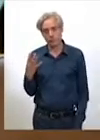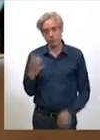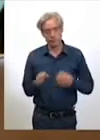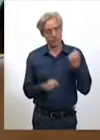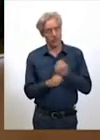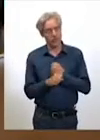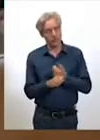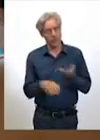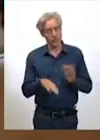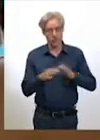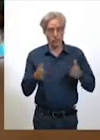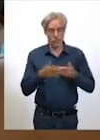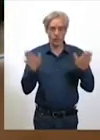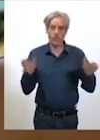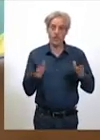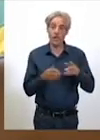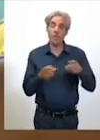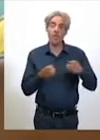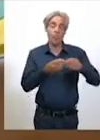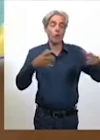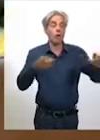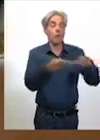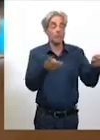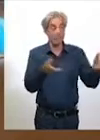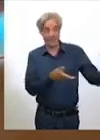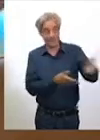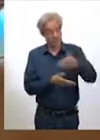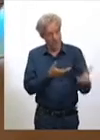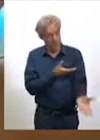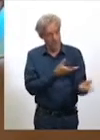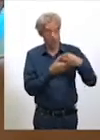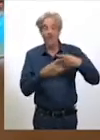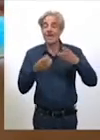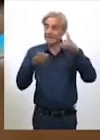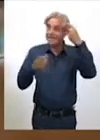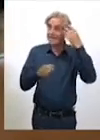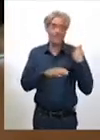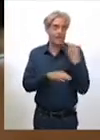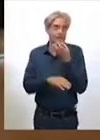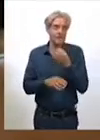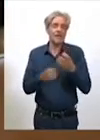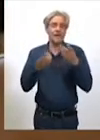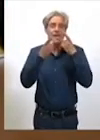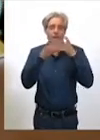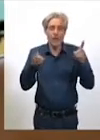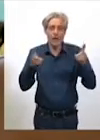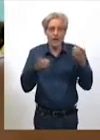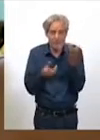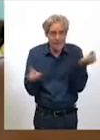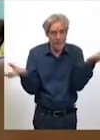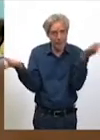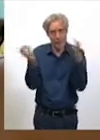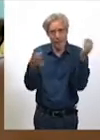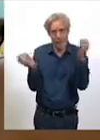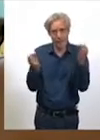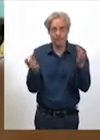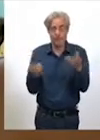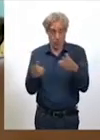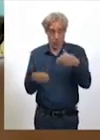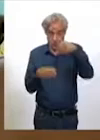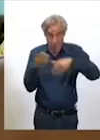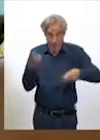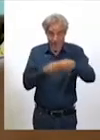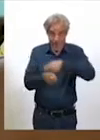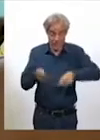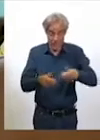sur l'ouverture de l'ESS au grand public. Je disais, il faut remettre de la démocratie dans l'économie. L'ESS est un moyen de faire cela parce que dans les statuts même